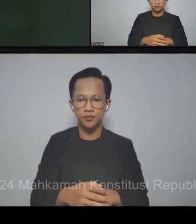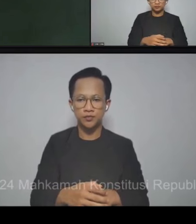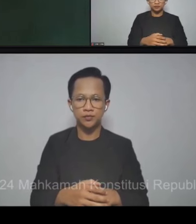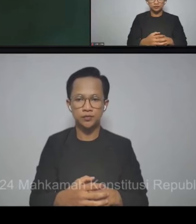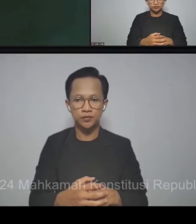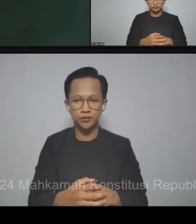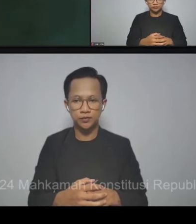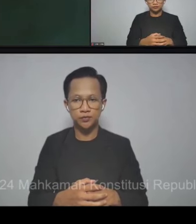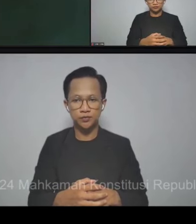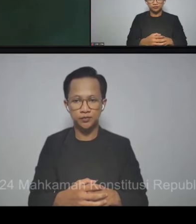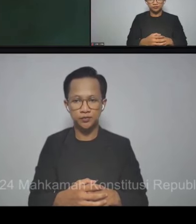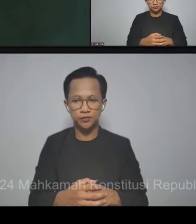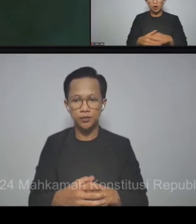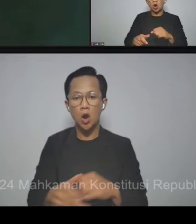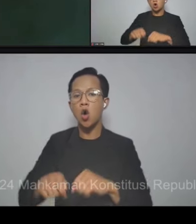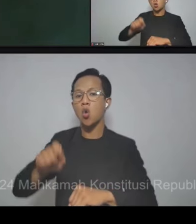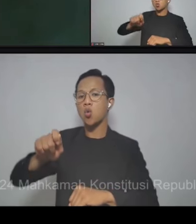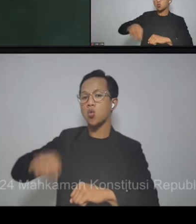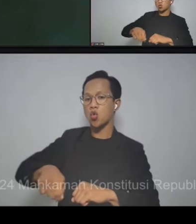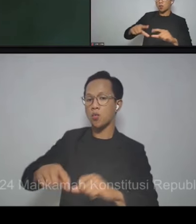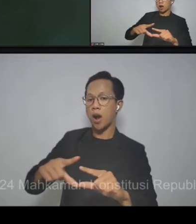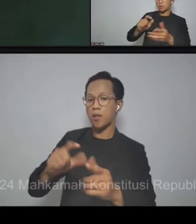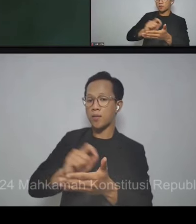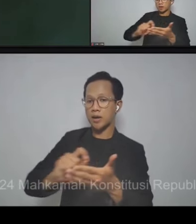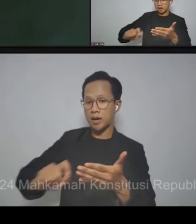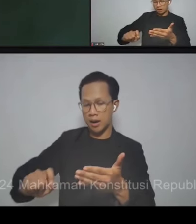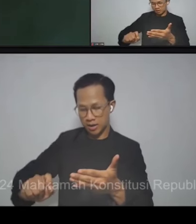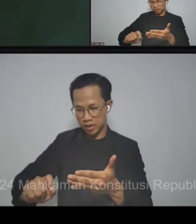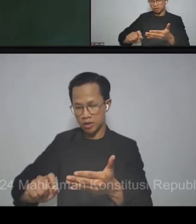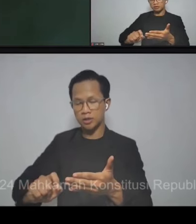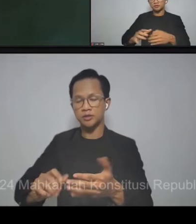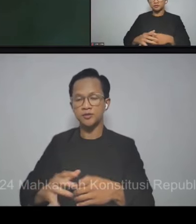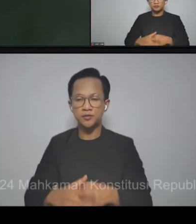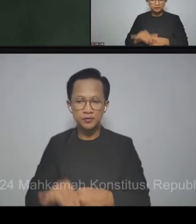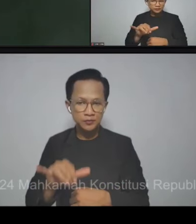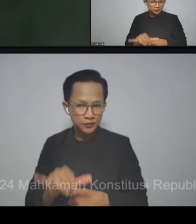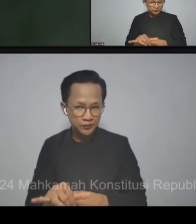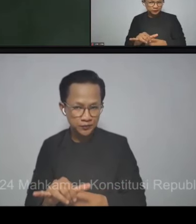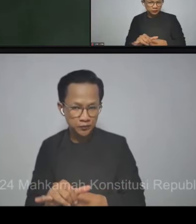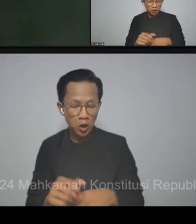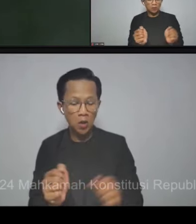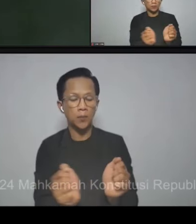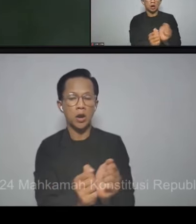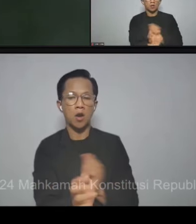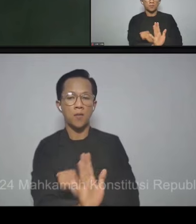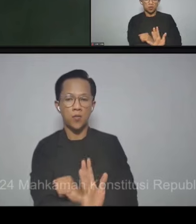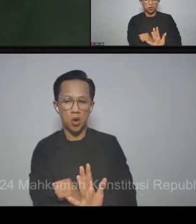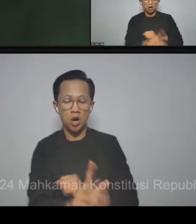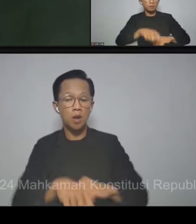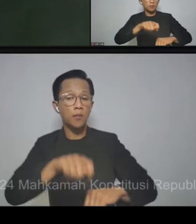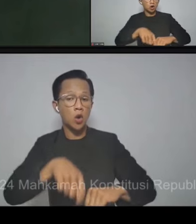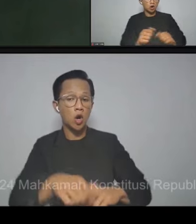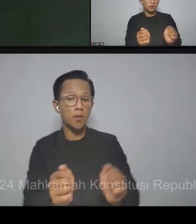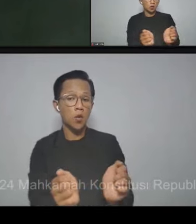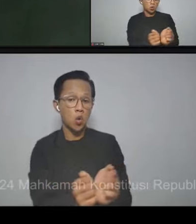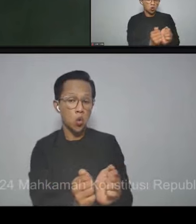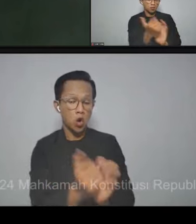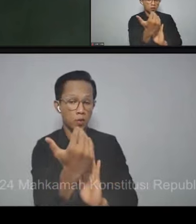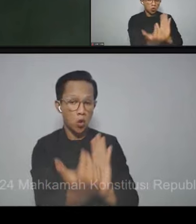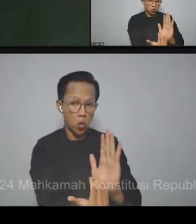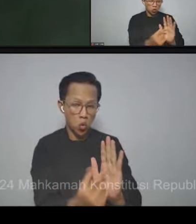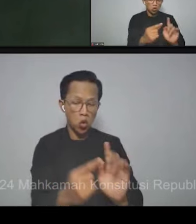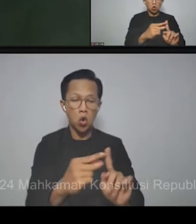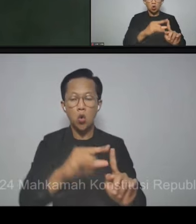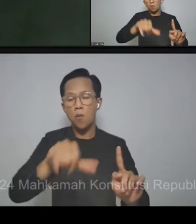mana pemberian sanksi administrasi lebih diutamakan daripada sanksi pidana Oleh karena itu adanya pemberian sanksi pidana dalam penyelesaian hukum perpajakan harus memerhatikan